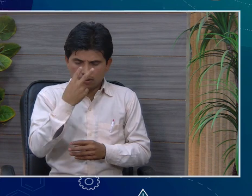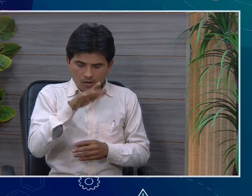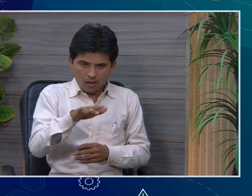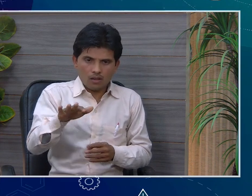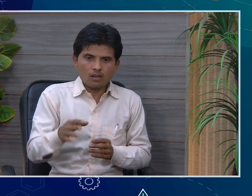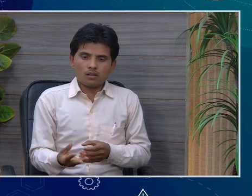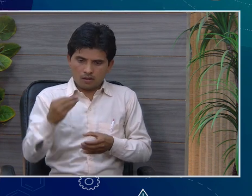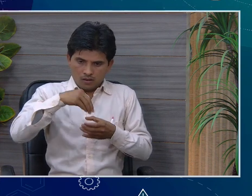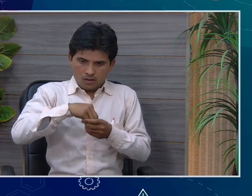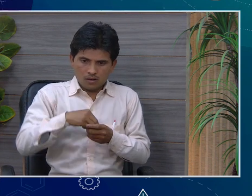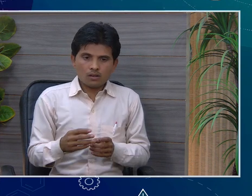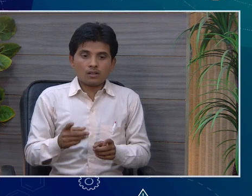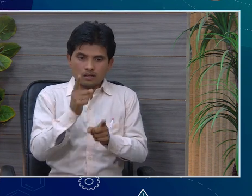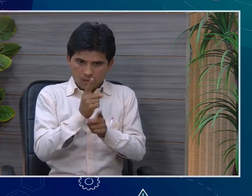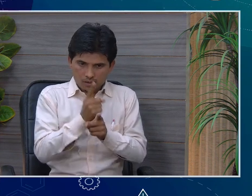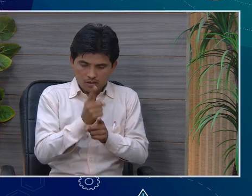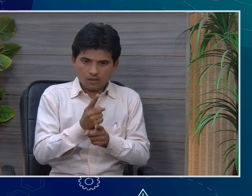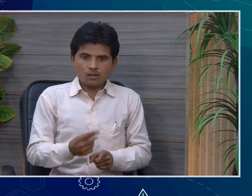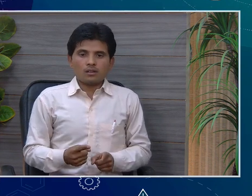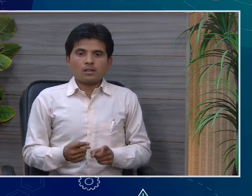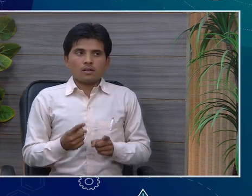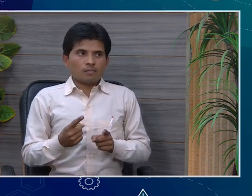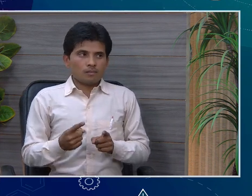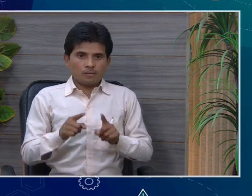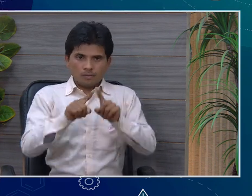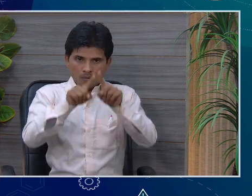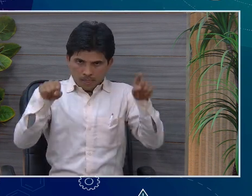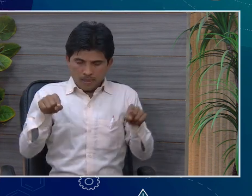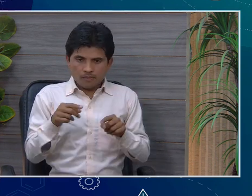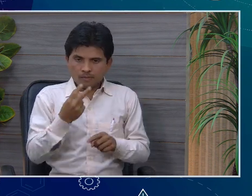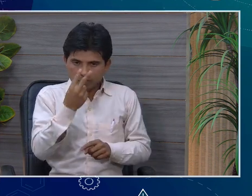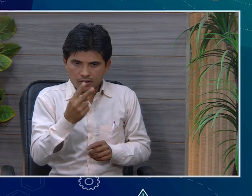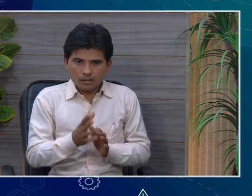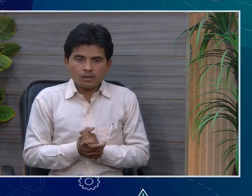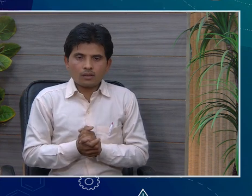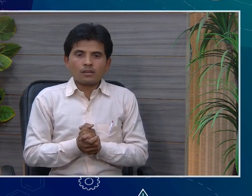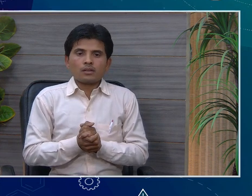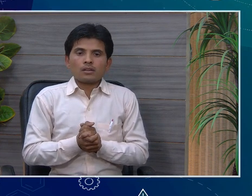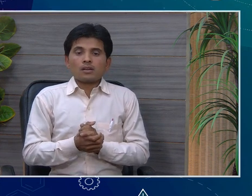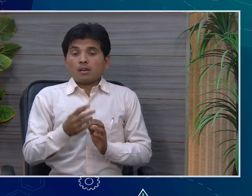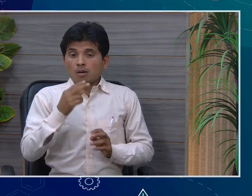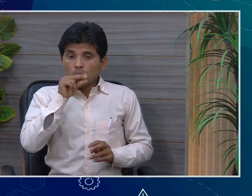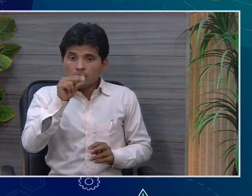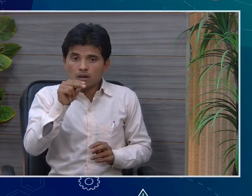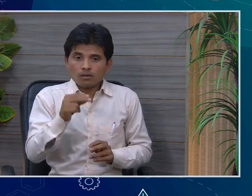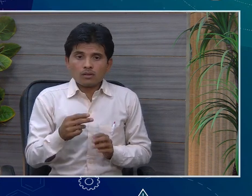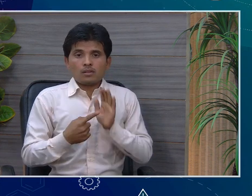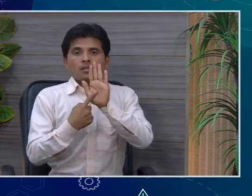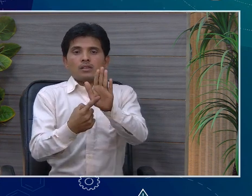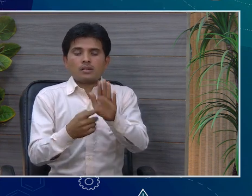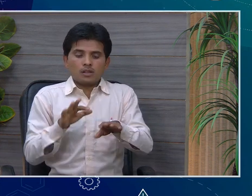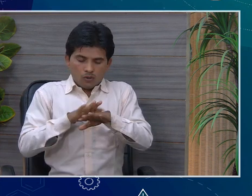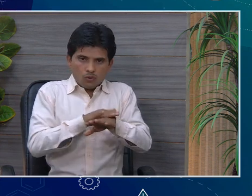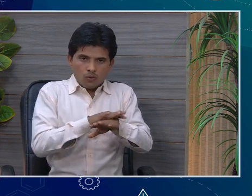अगर टीचर इशारे भी करता है या टीचर विजुअल मोड यूज करता है और आपने उसको बोल कर भी एक्सप्रेस करता है या बच्चे को